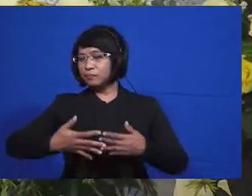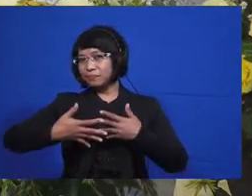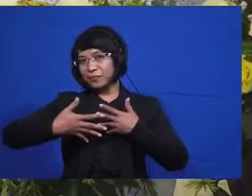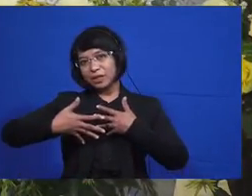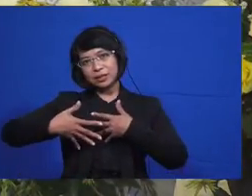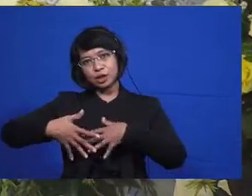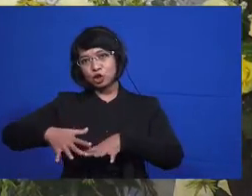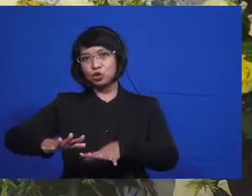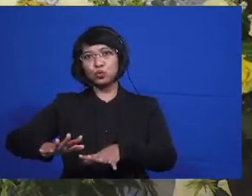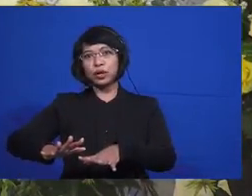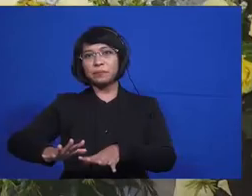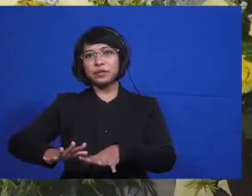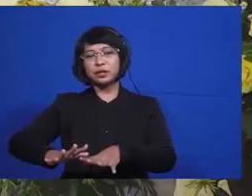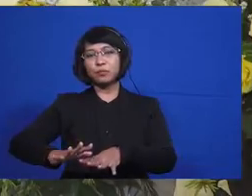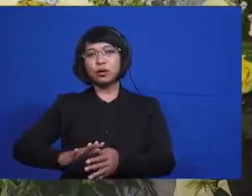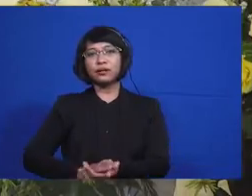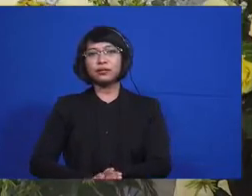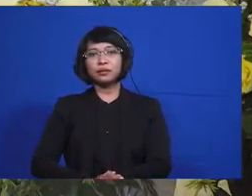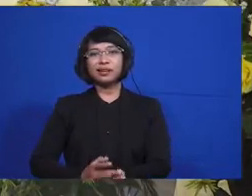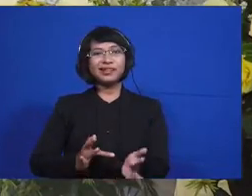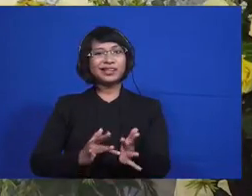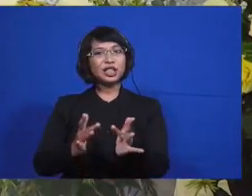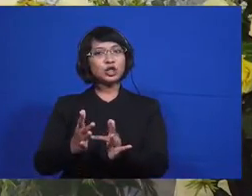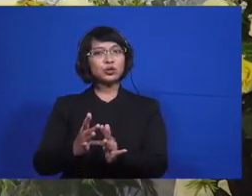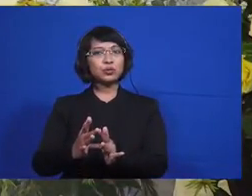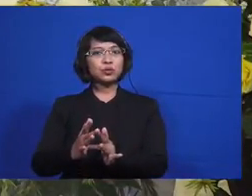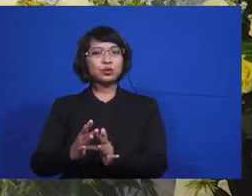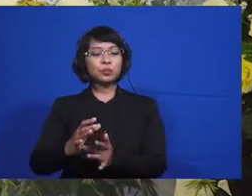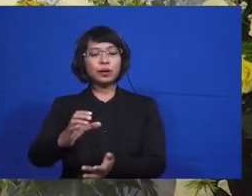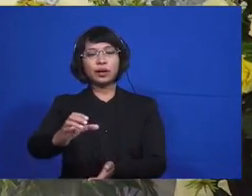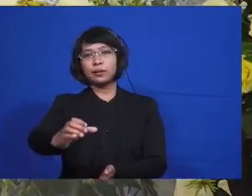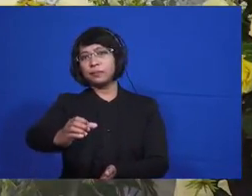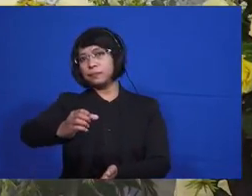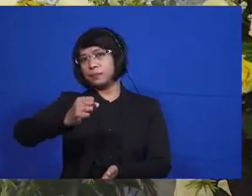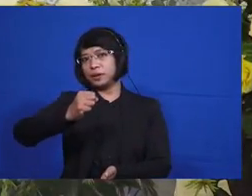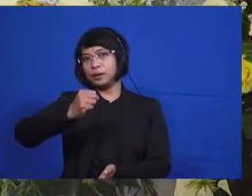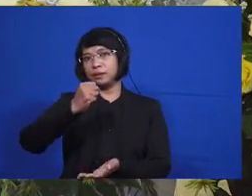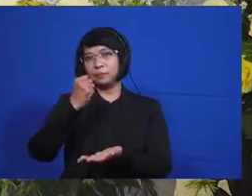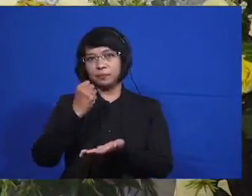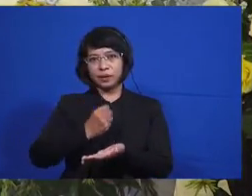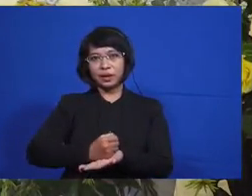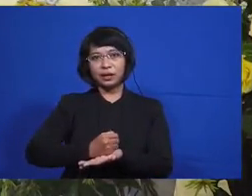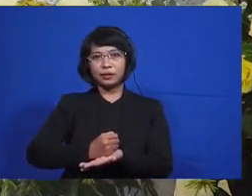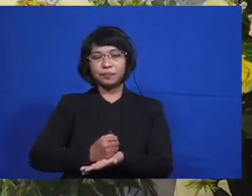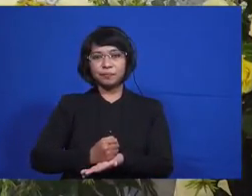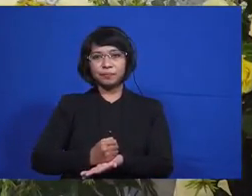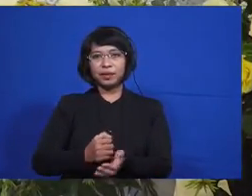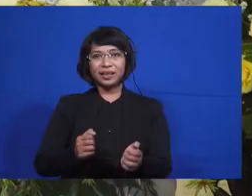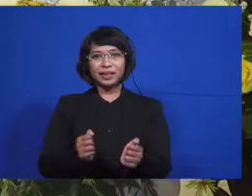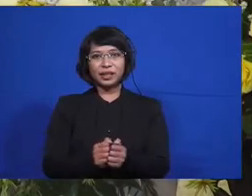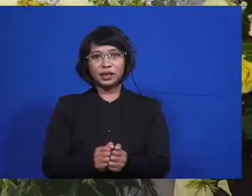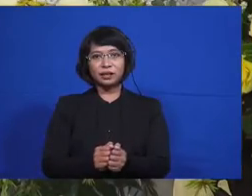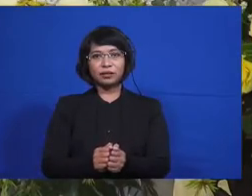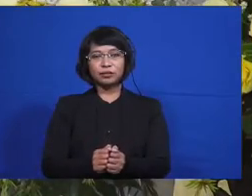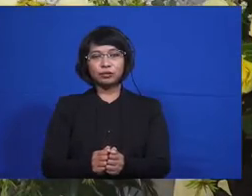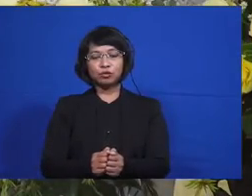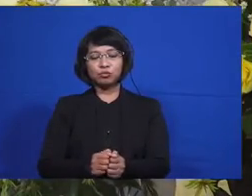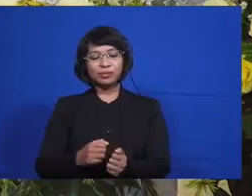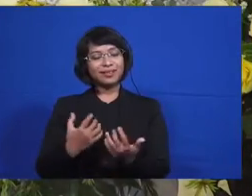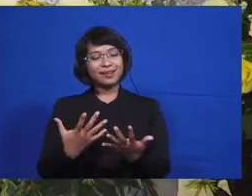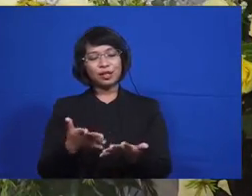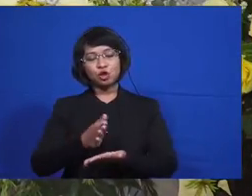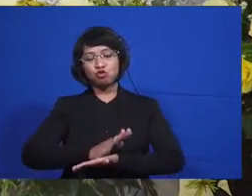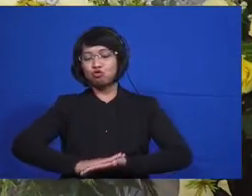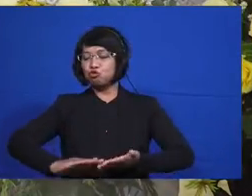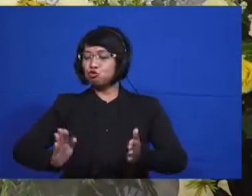Demikian pula sesudah perjamuan, Ia mengambil piala yang luhur ini dengan tangannya yang kudus dan